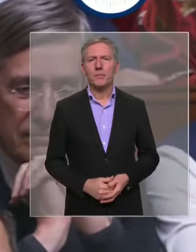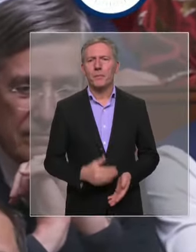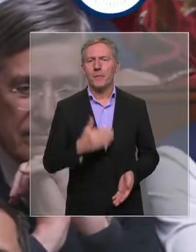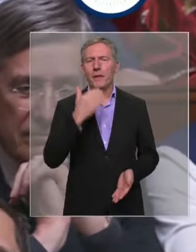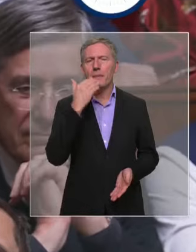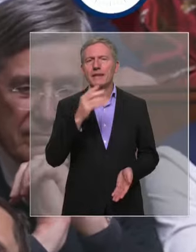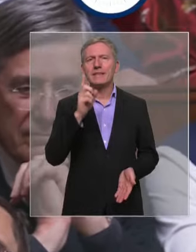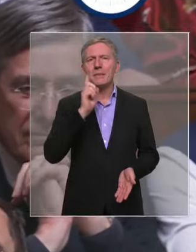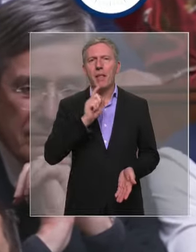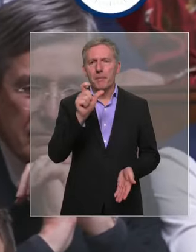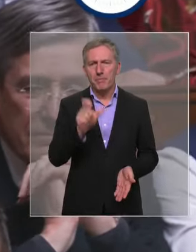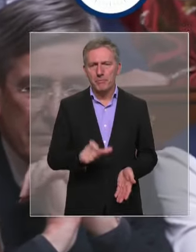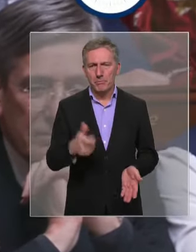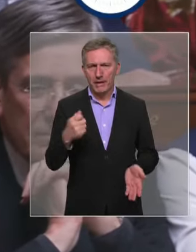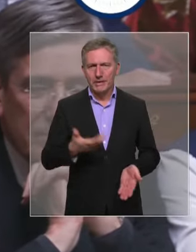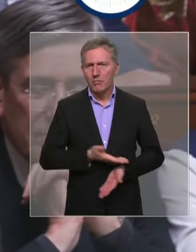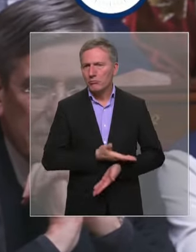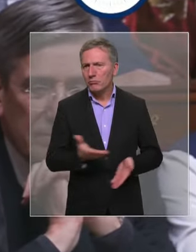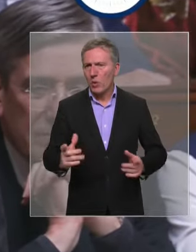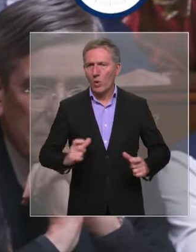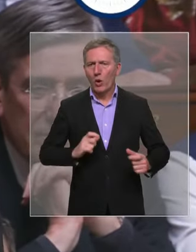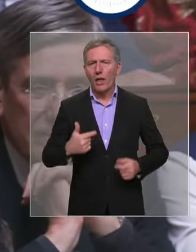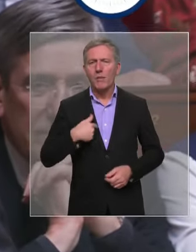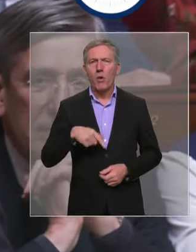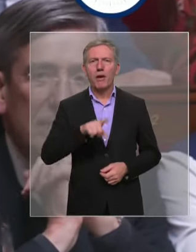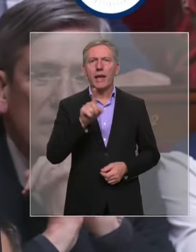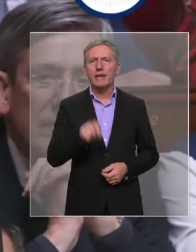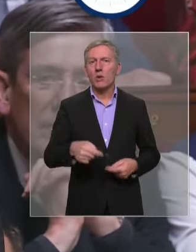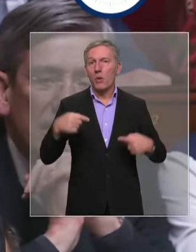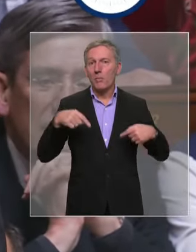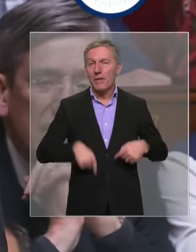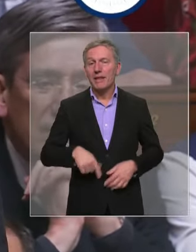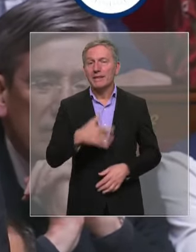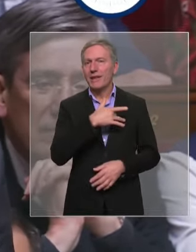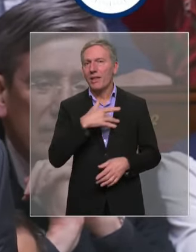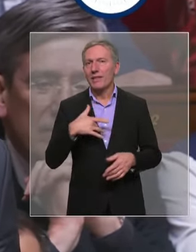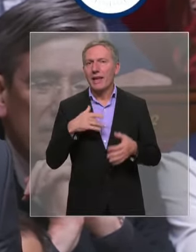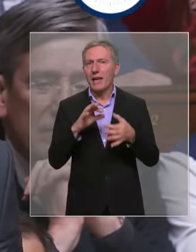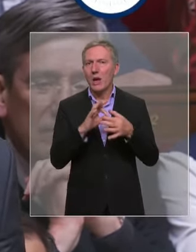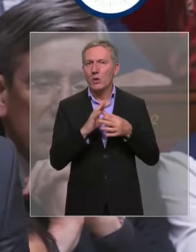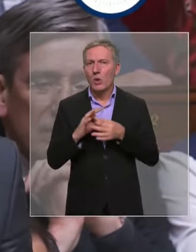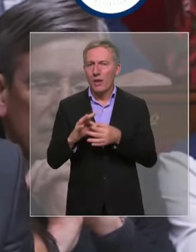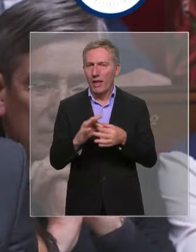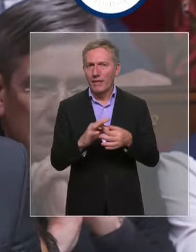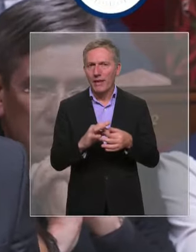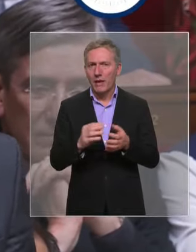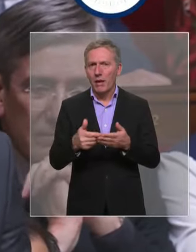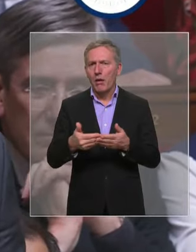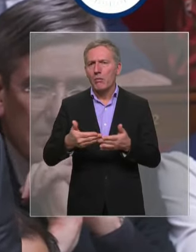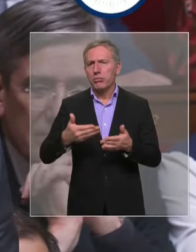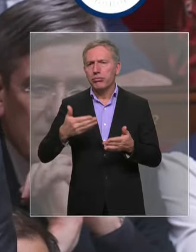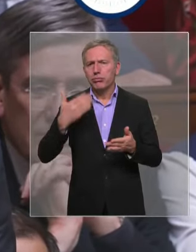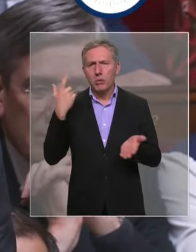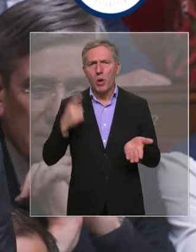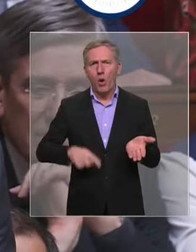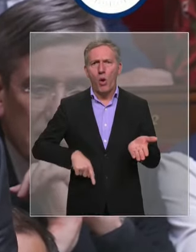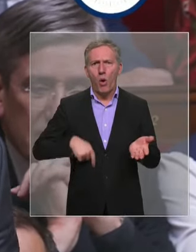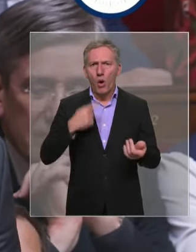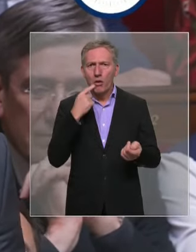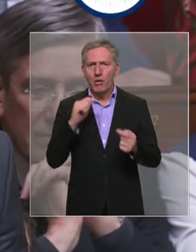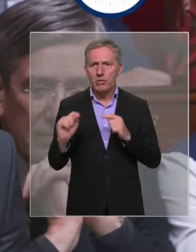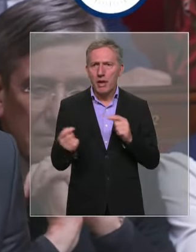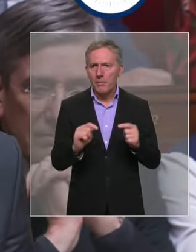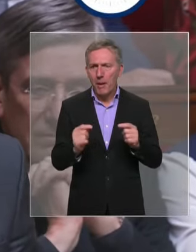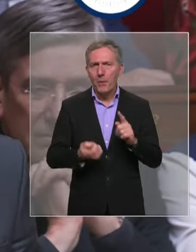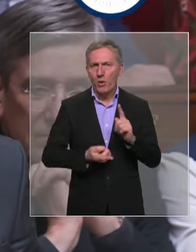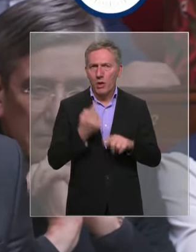Merci Madame la Présidente. Mes chers collègues, ma question s'adresse à Madame la Ministre de la Santé et des Solidarités. Après de longs et indispensables débats, après la